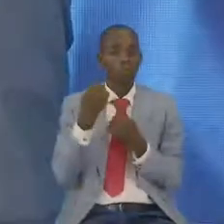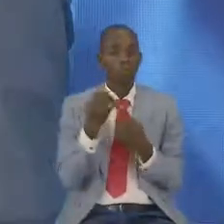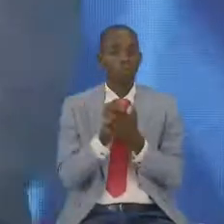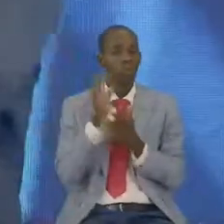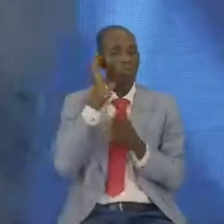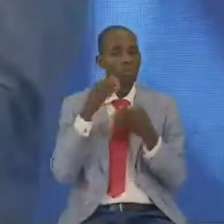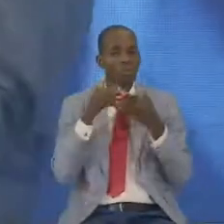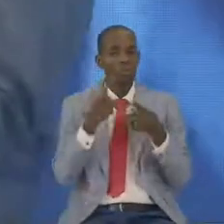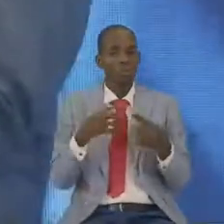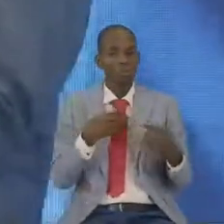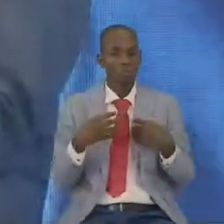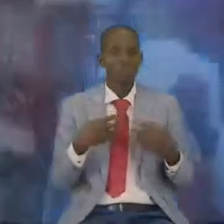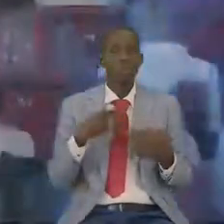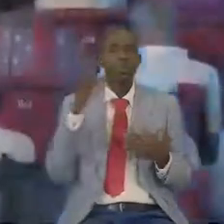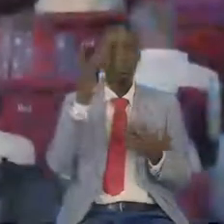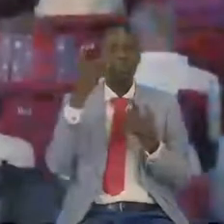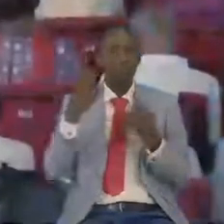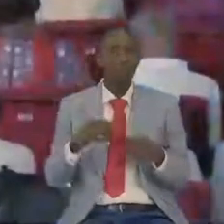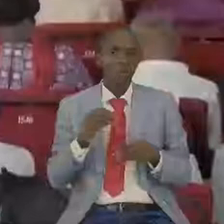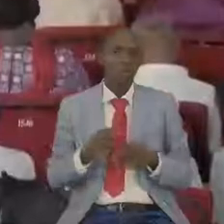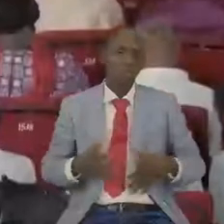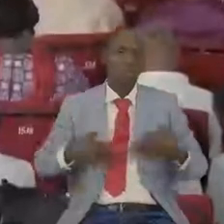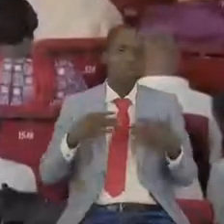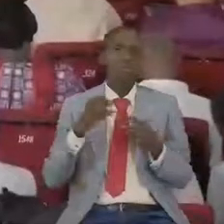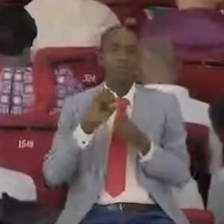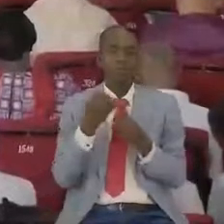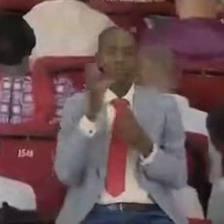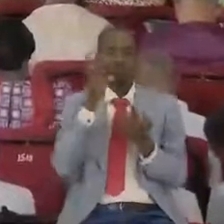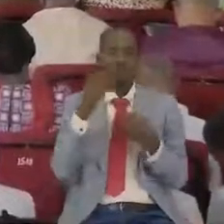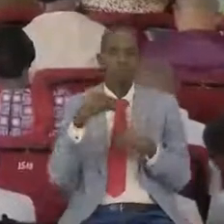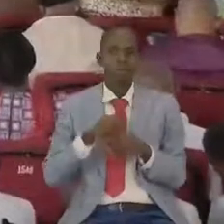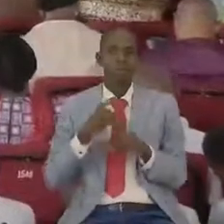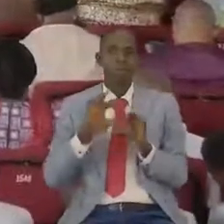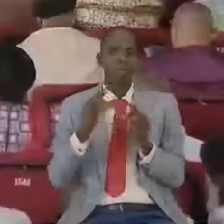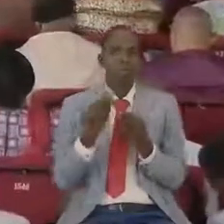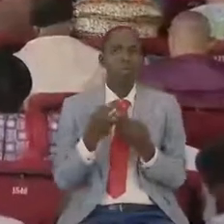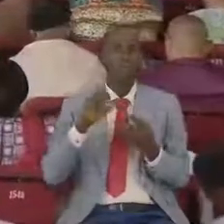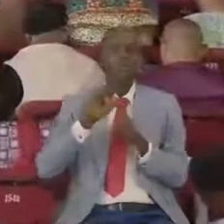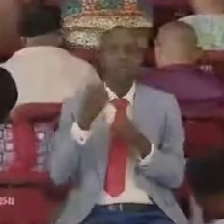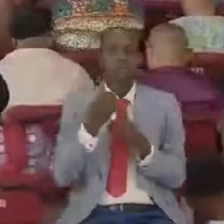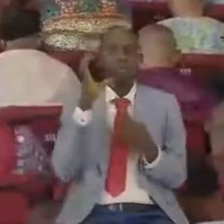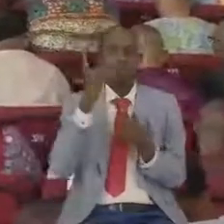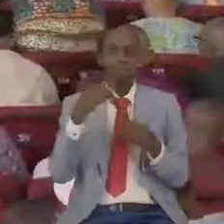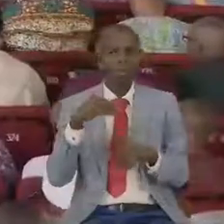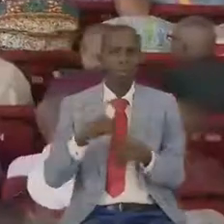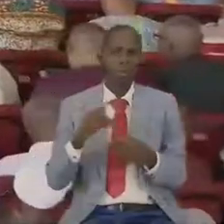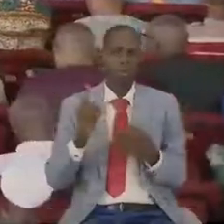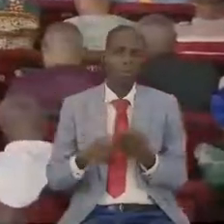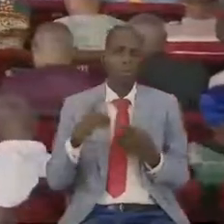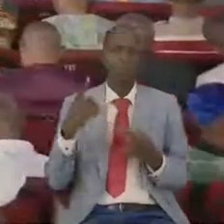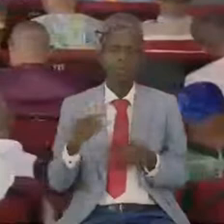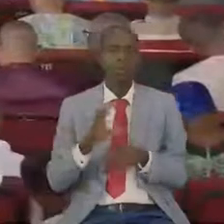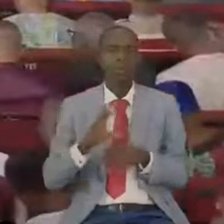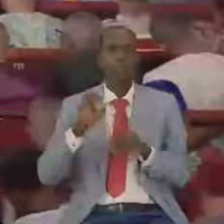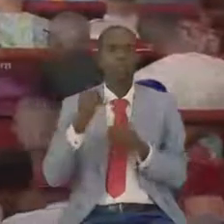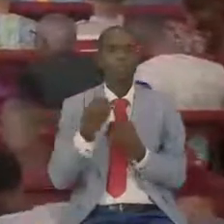Les situations viendront dans la vie, dans la famille, les situations viendront dans le ministère,